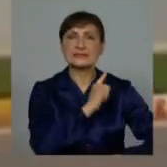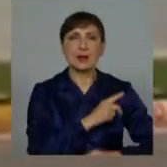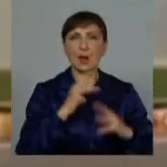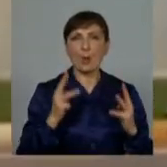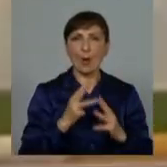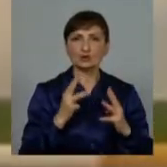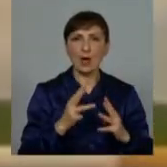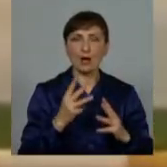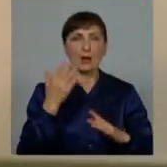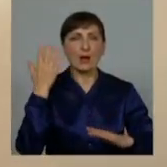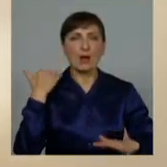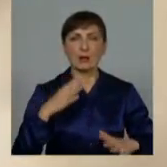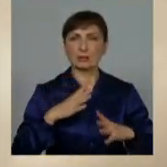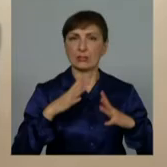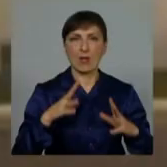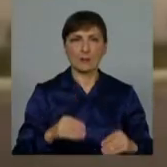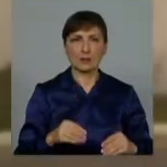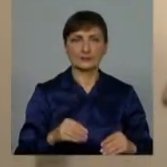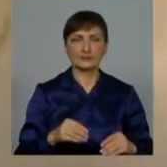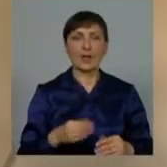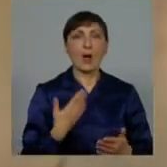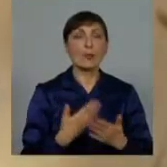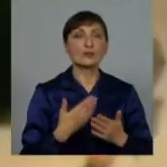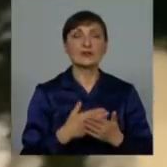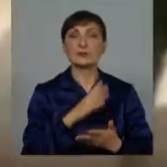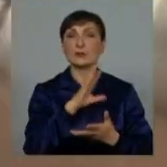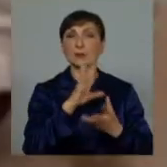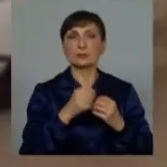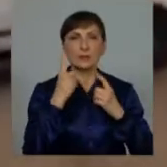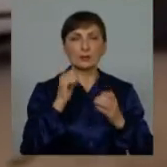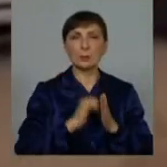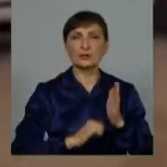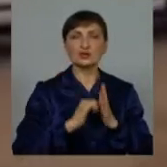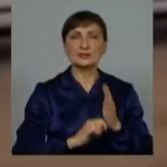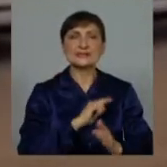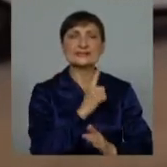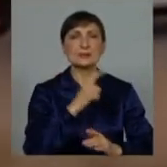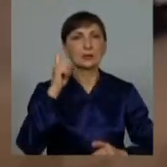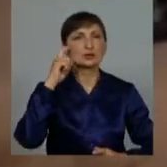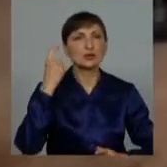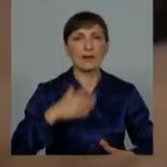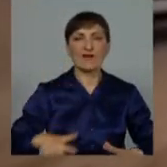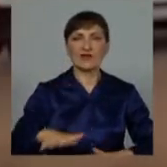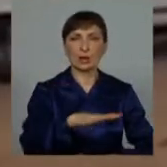с которым они когда-либо сталкивались. По предварительным данным, причиной стала сильная жара в